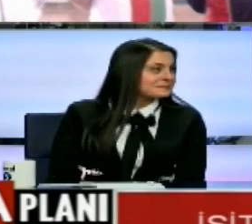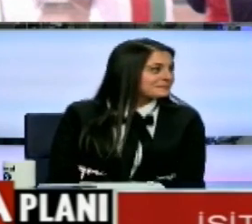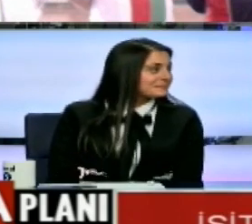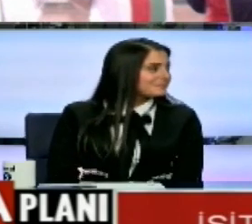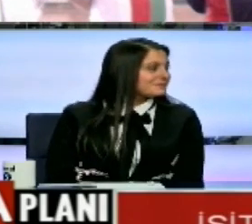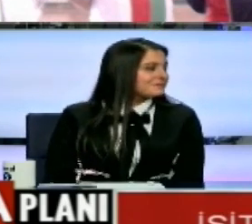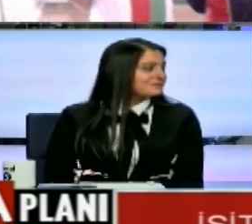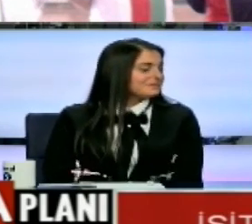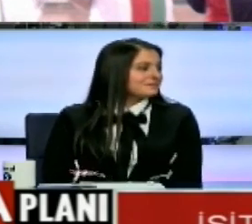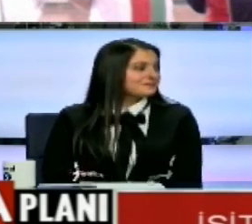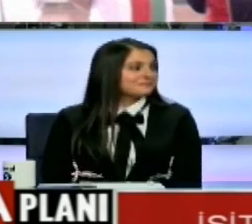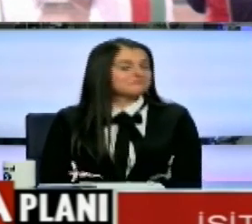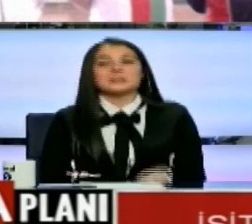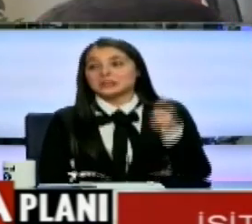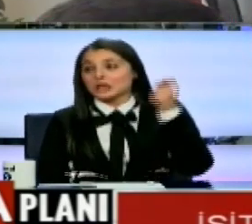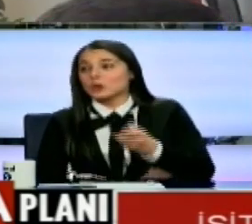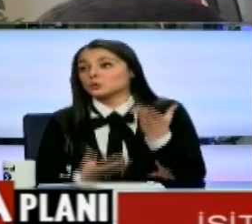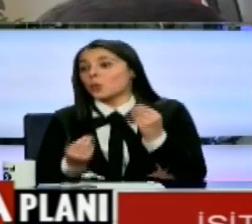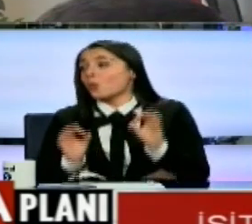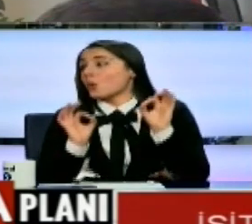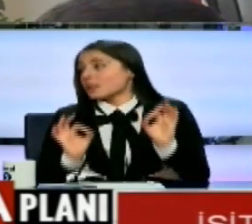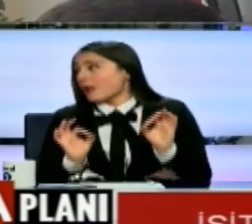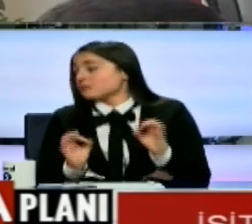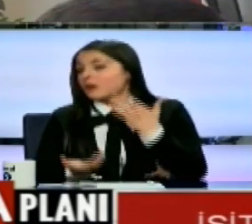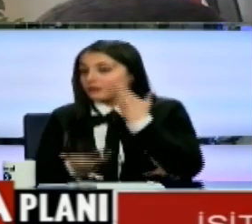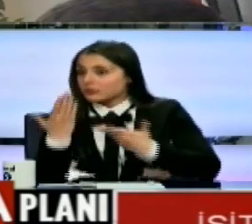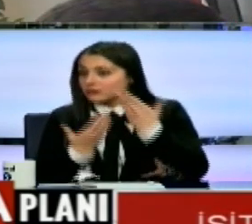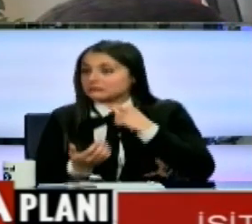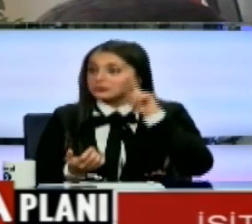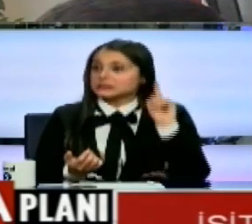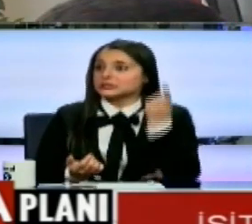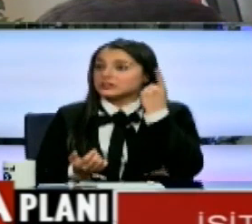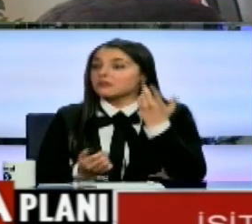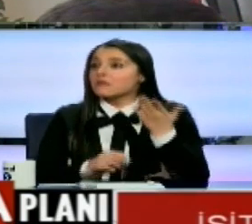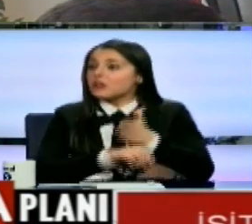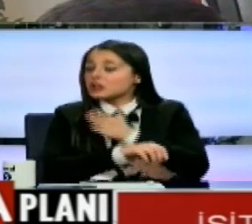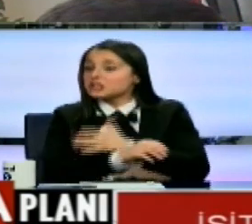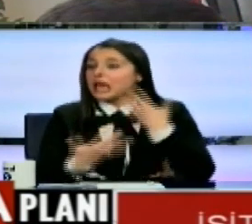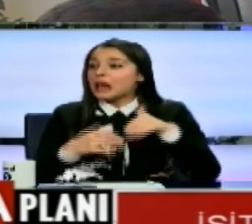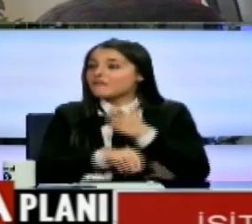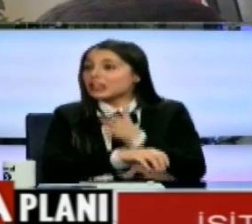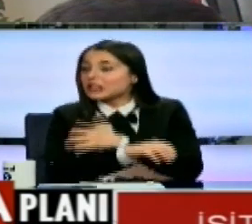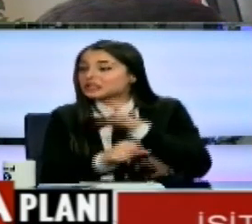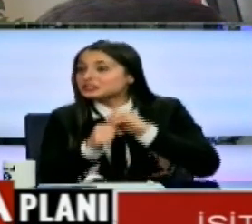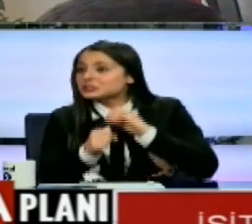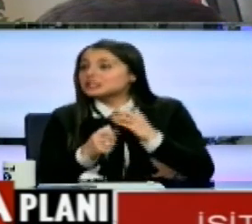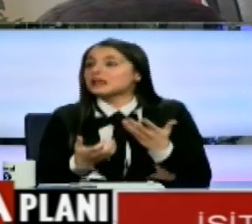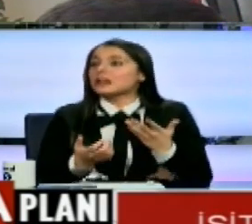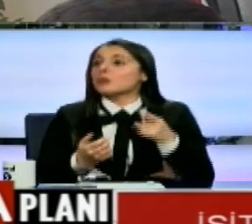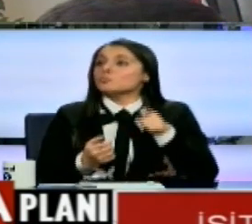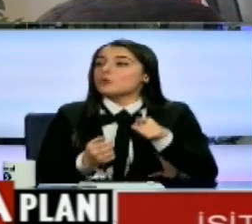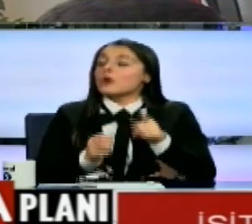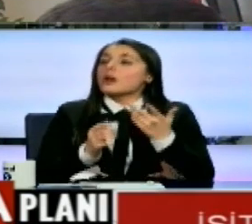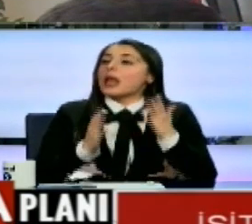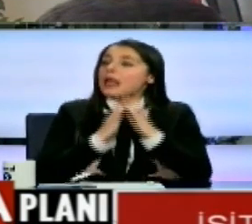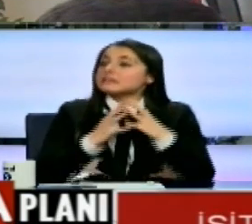Evet. Gerçekten çok önemli. Vatandaşların, hele de engelli vatandaşların böyle konut